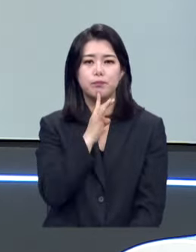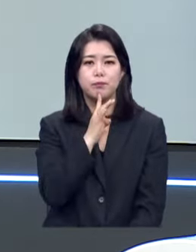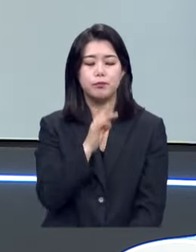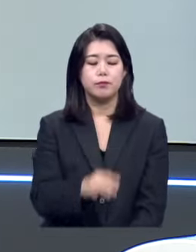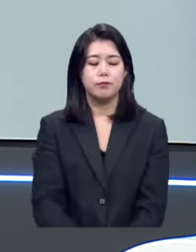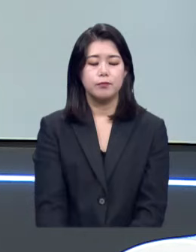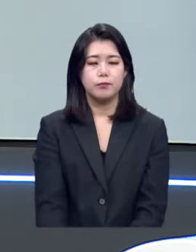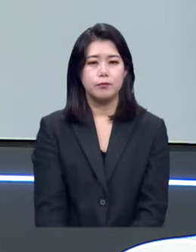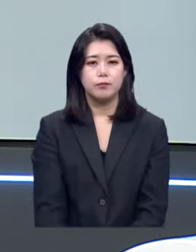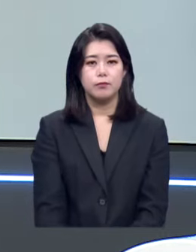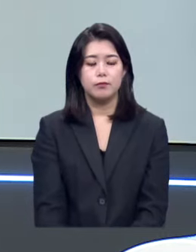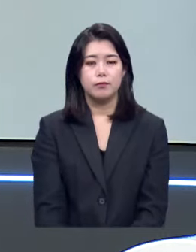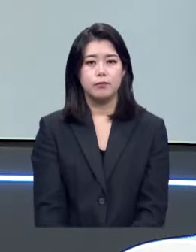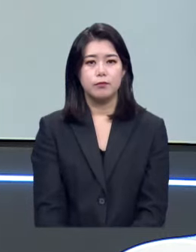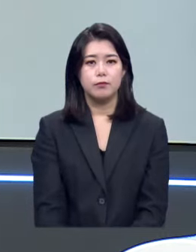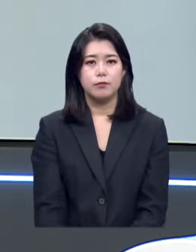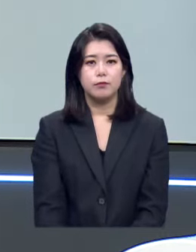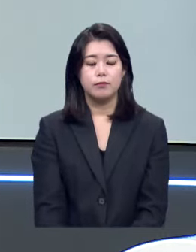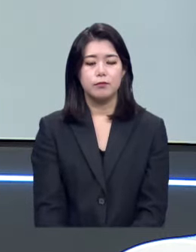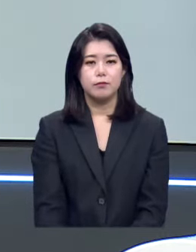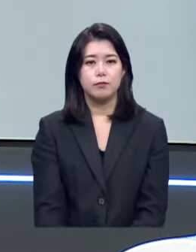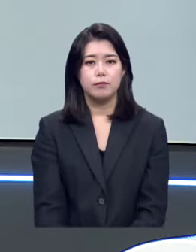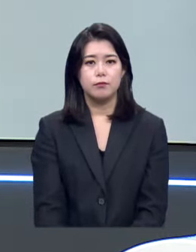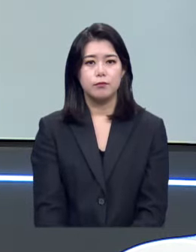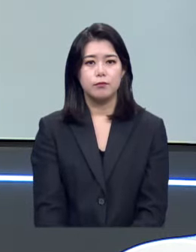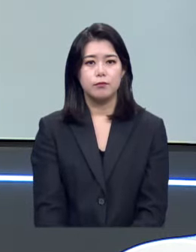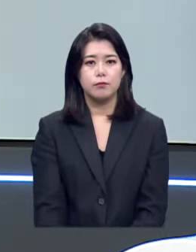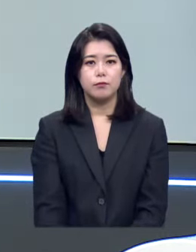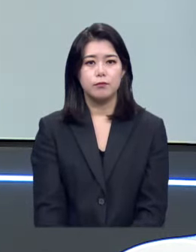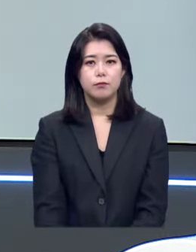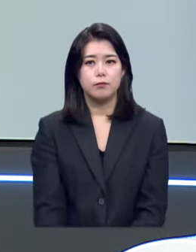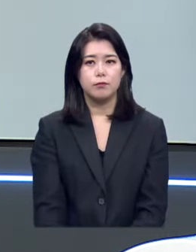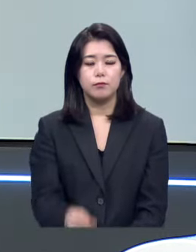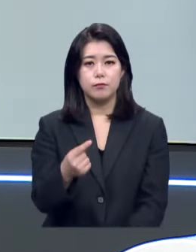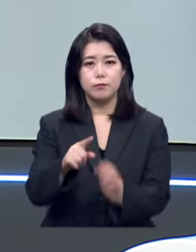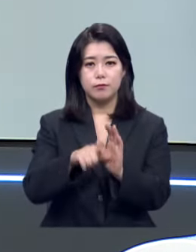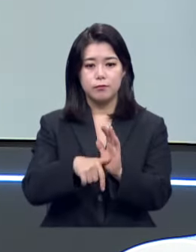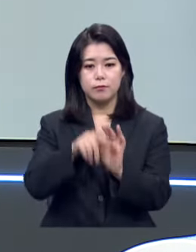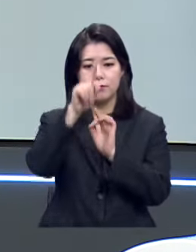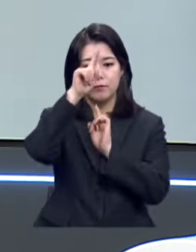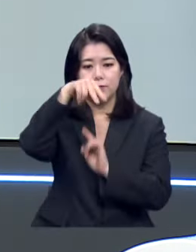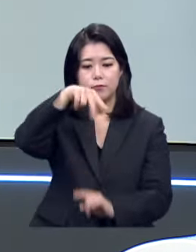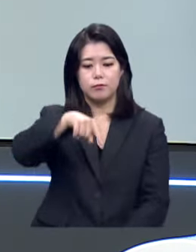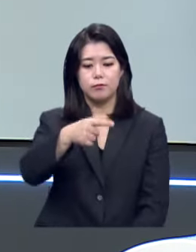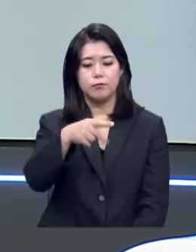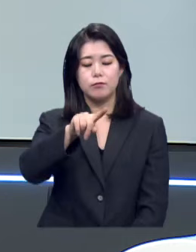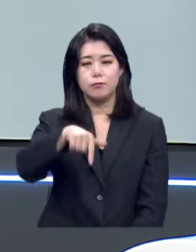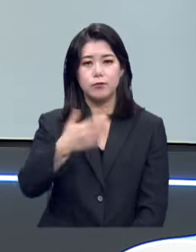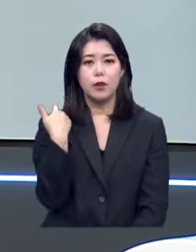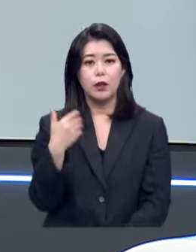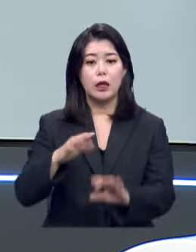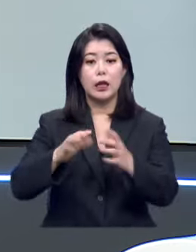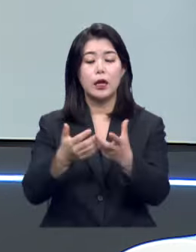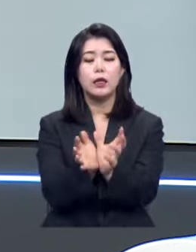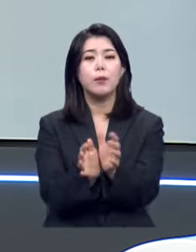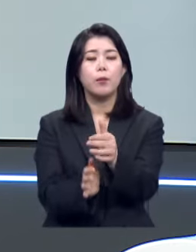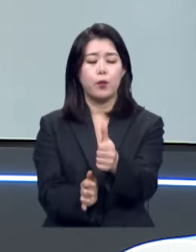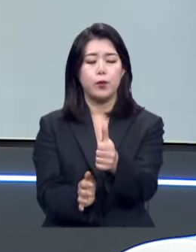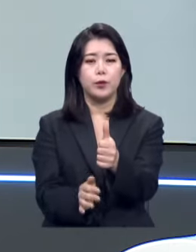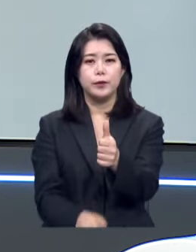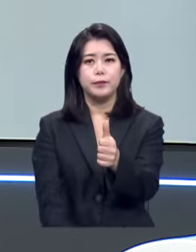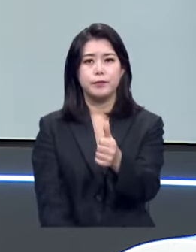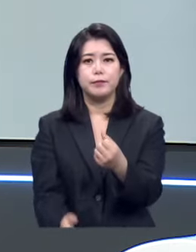아니었냐고 얘기를 합니다 그러면서 그 당시 이준석 당시에 그때 당 대표 이준석